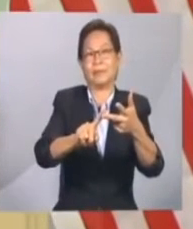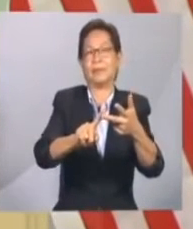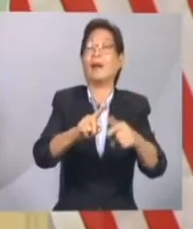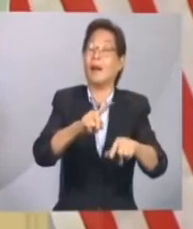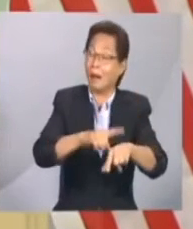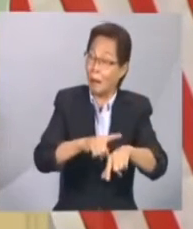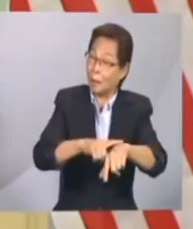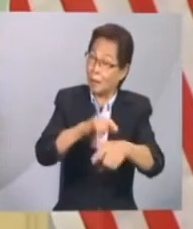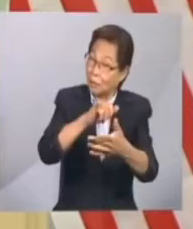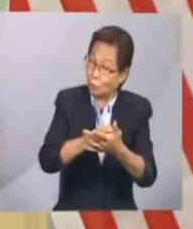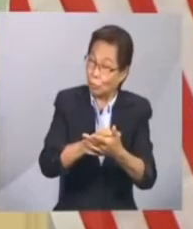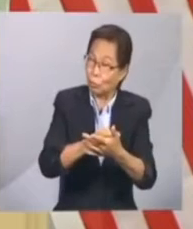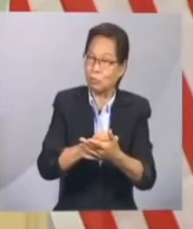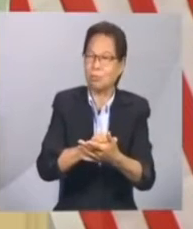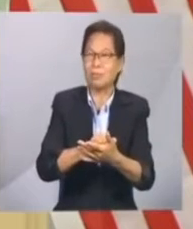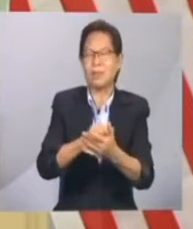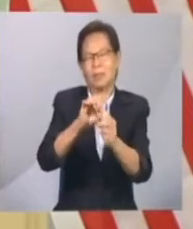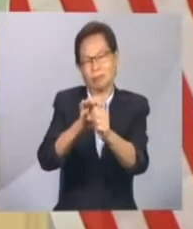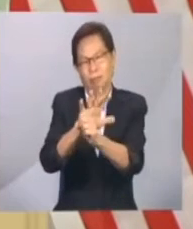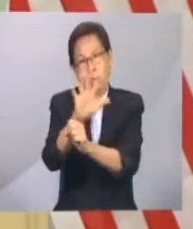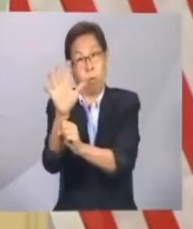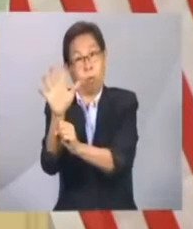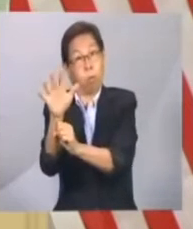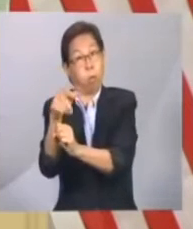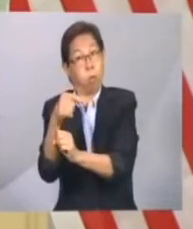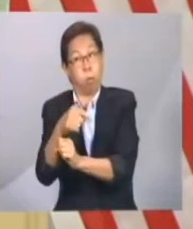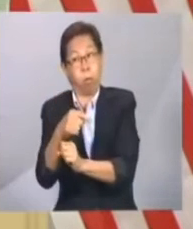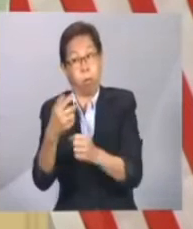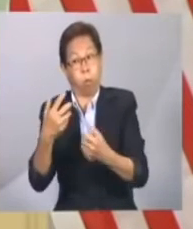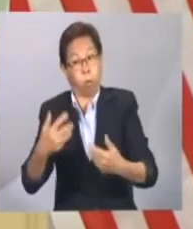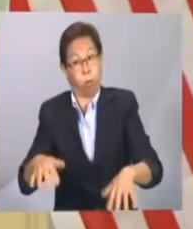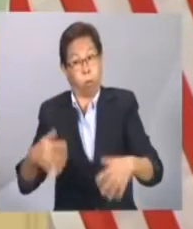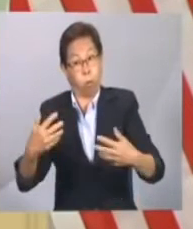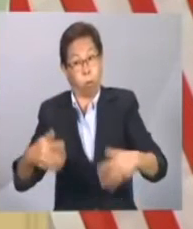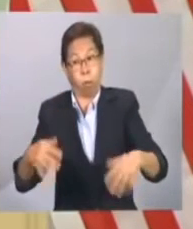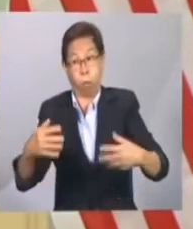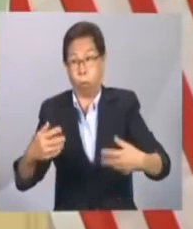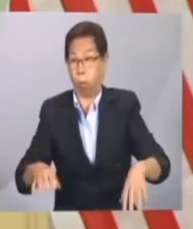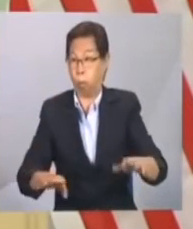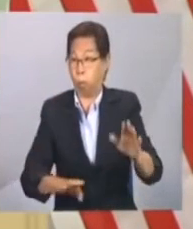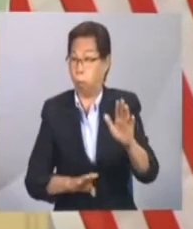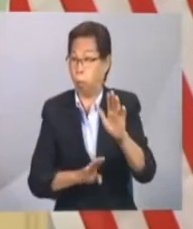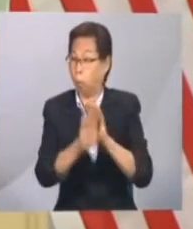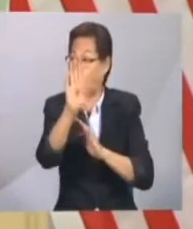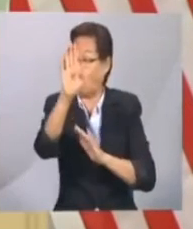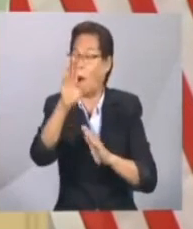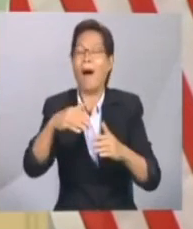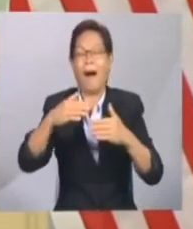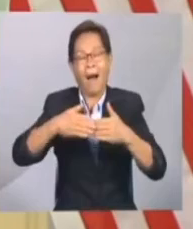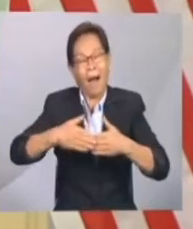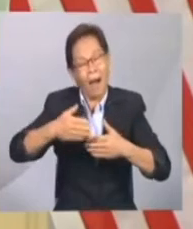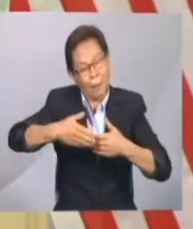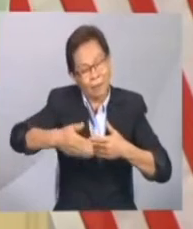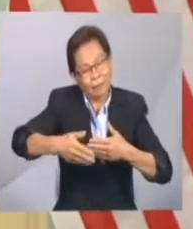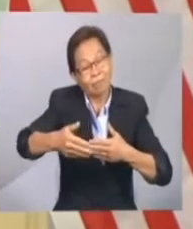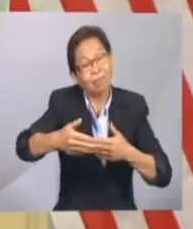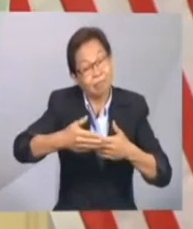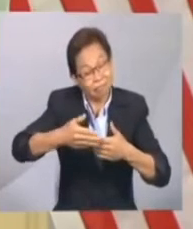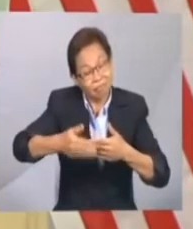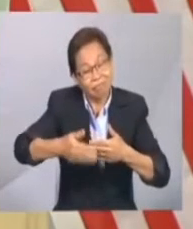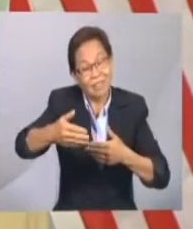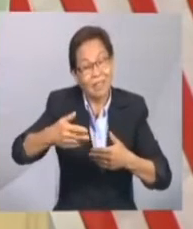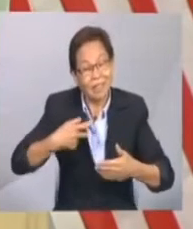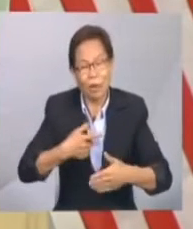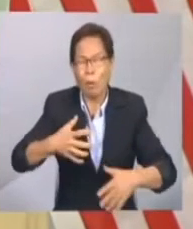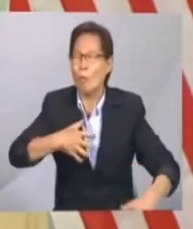itu COVID positif masih lagi terlalu tinggi. Dan selepas itu kita mendapat